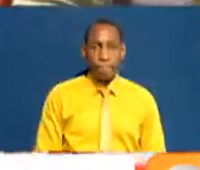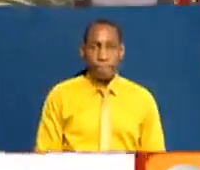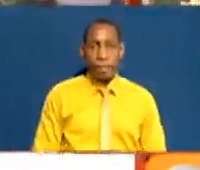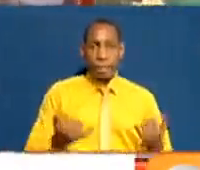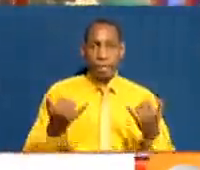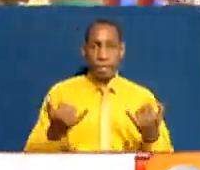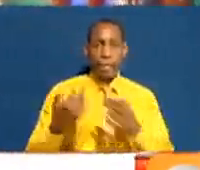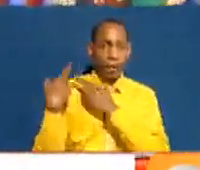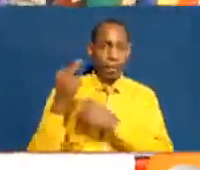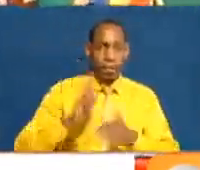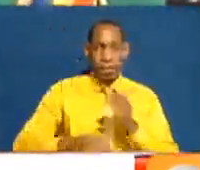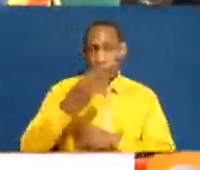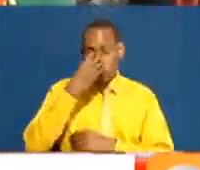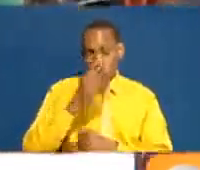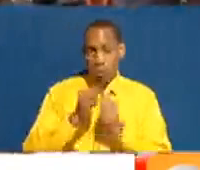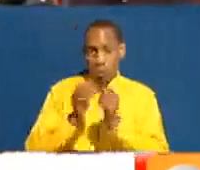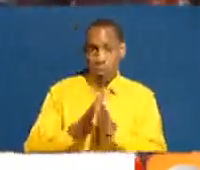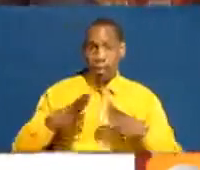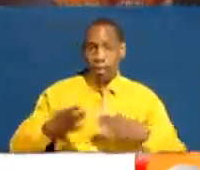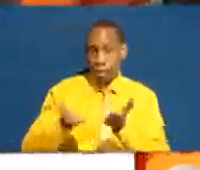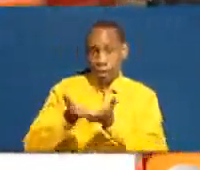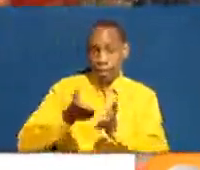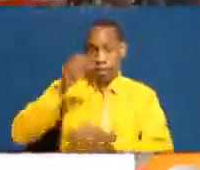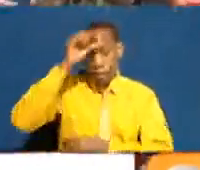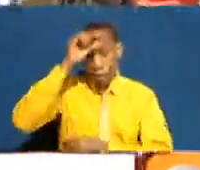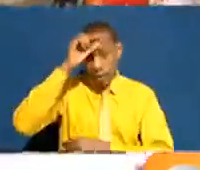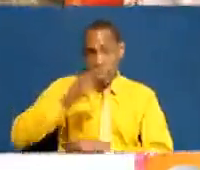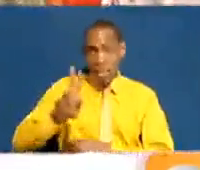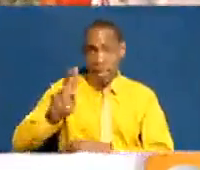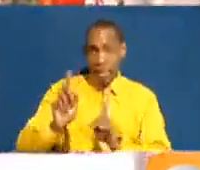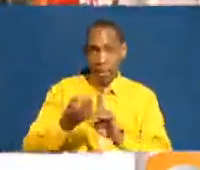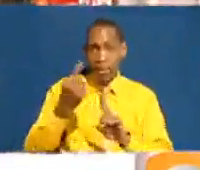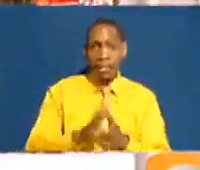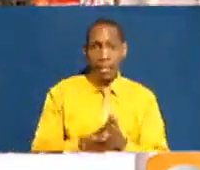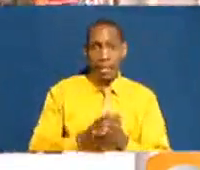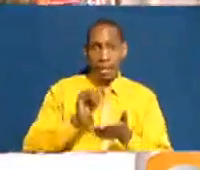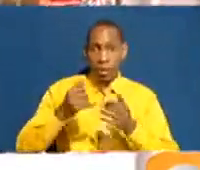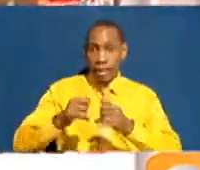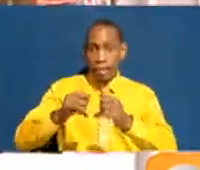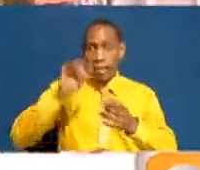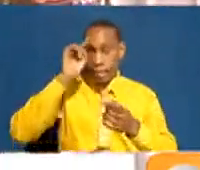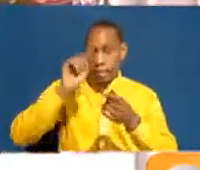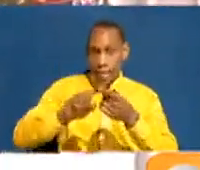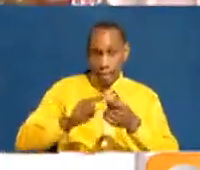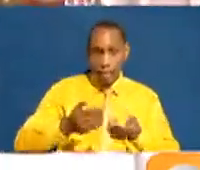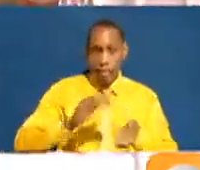Kibarua sasa ni kwa Ruto na wale wanaohudumu naye katika serikali ya Kenya Kwanza kutimiza malengo yao kwa Wakenya.